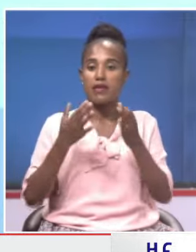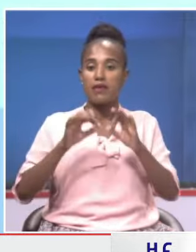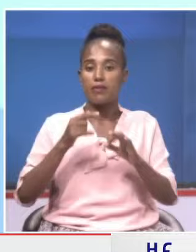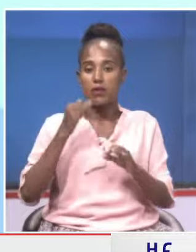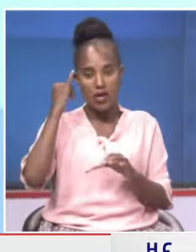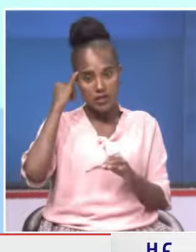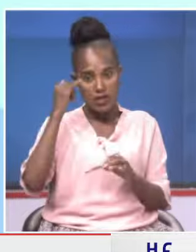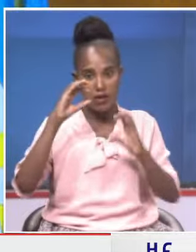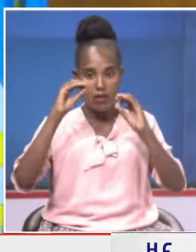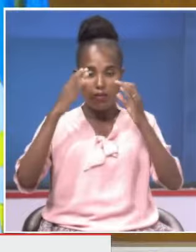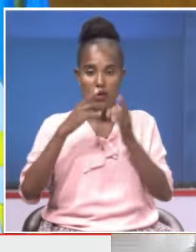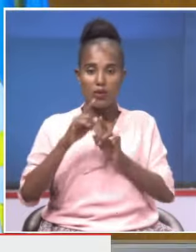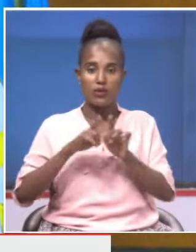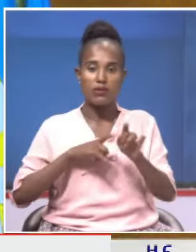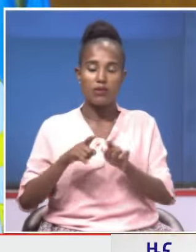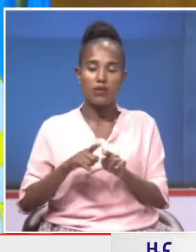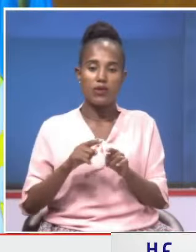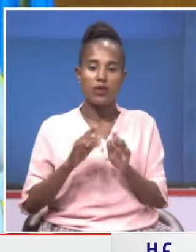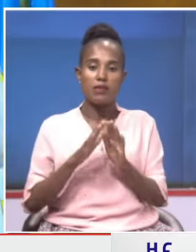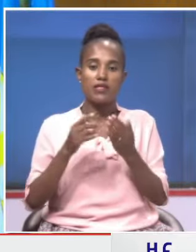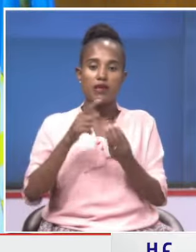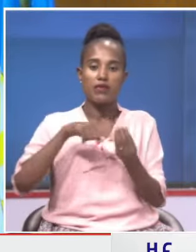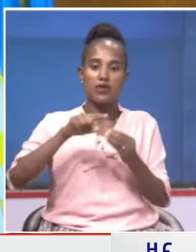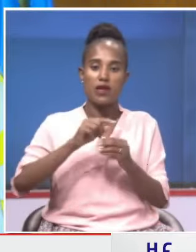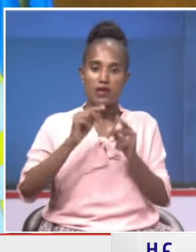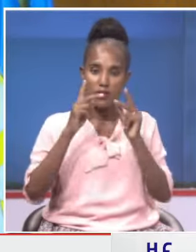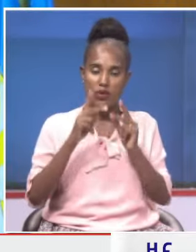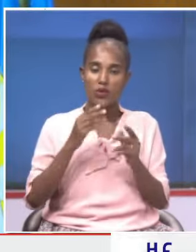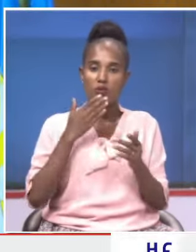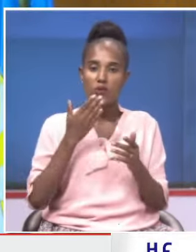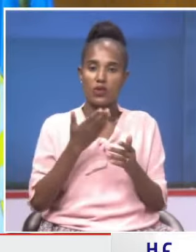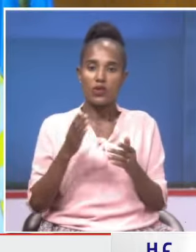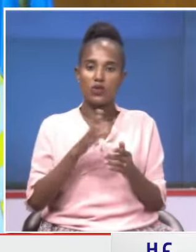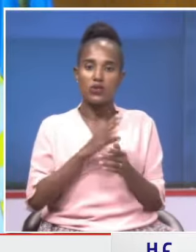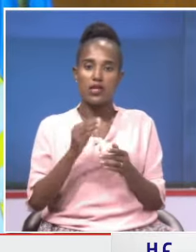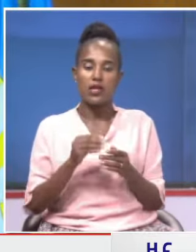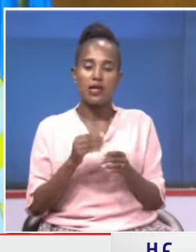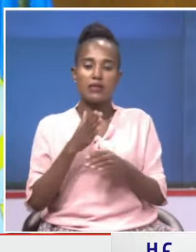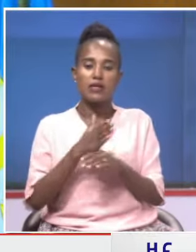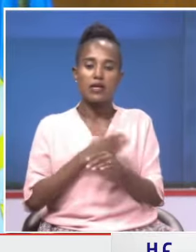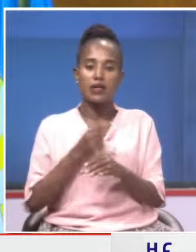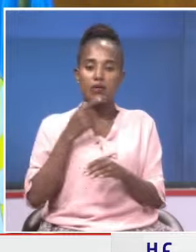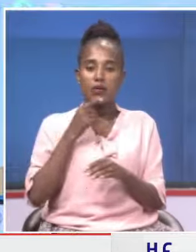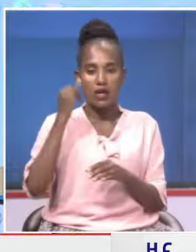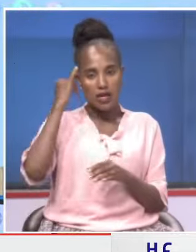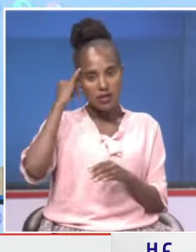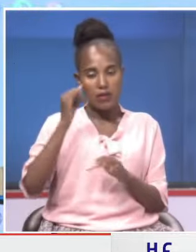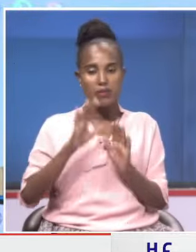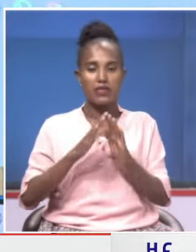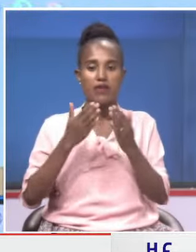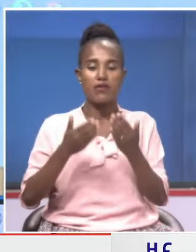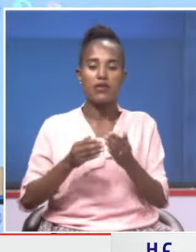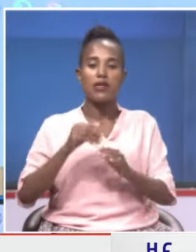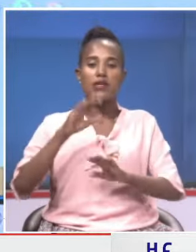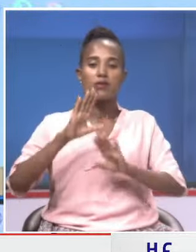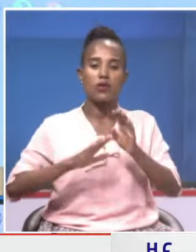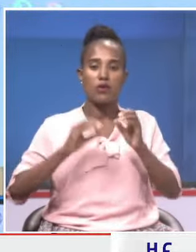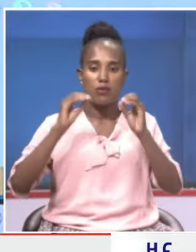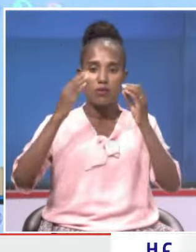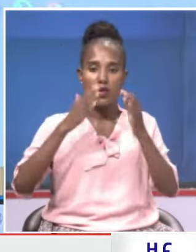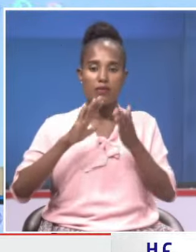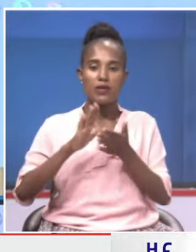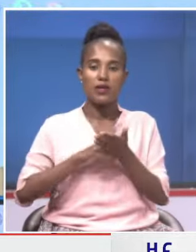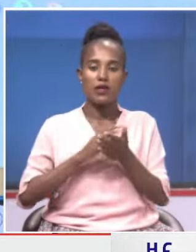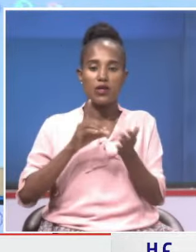ሀሳብ ምሁራኑ ይስማማሉ። በመጽሐፉ ዙሪያ ያዩትን ጥሩ ነገሮችና ቢስተካከል ያሉትን ሀሳብ መጽሐፉን ከገመገሙት ምሁራን